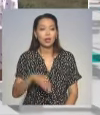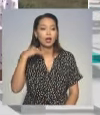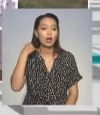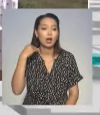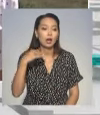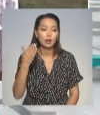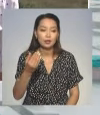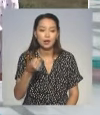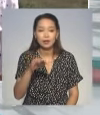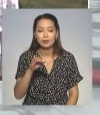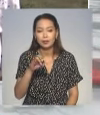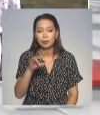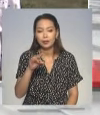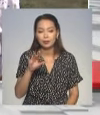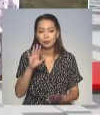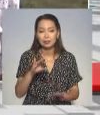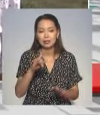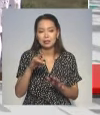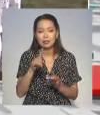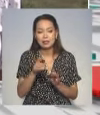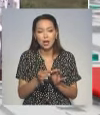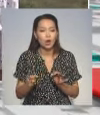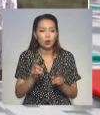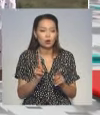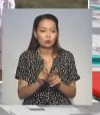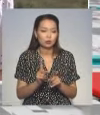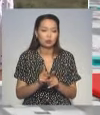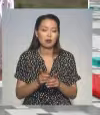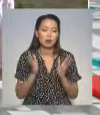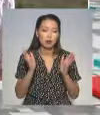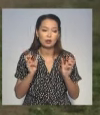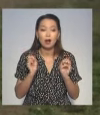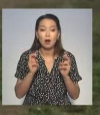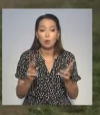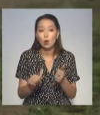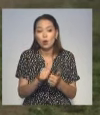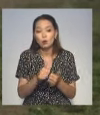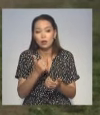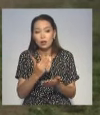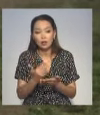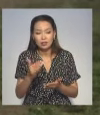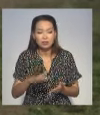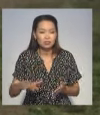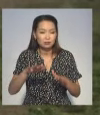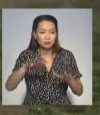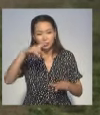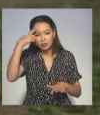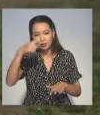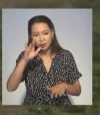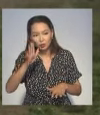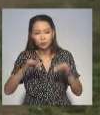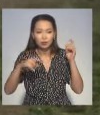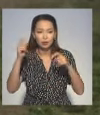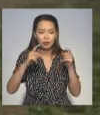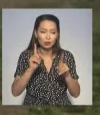Ақтөбенің Әйтеке би, Храмтау және Ырғыз аудандары құрғақшылық қаупі жоғары аумақтар қатарында. Биыл жаз ыстық болады және жауын шашын